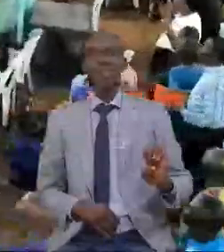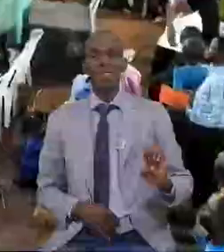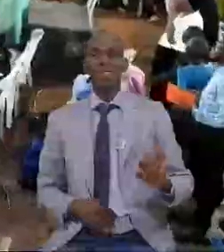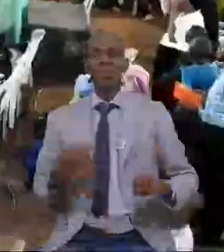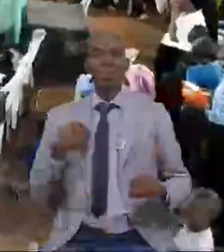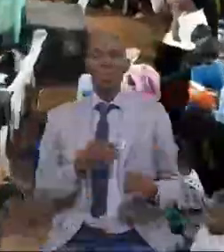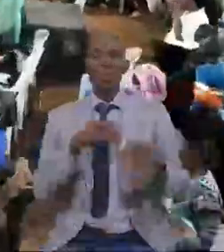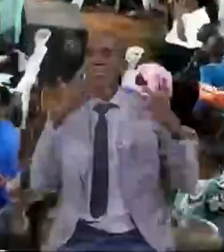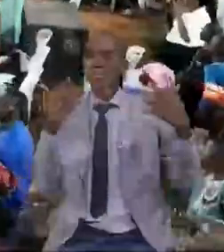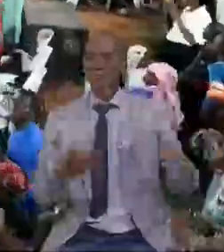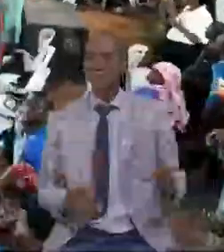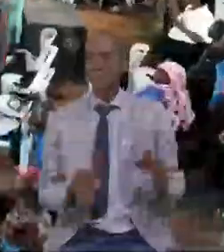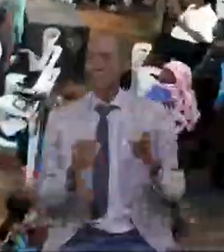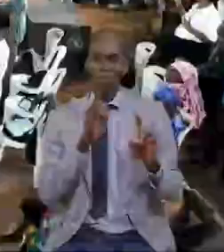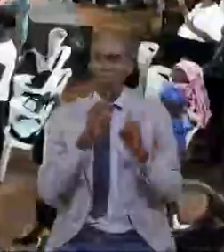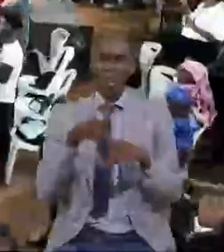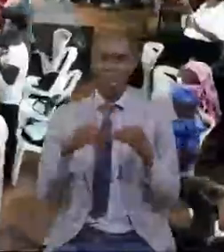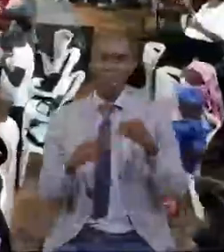Alors, on a traité M.